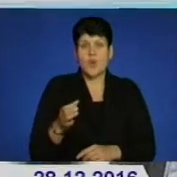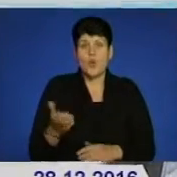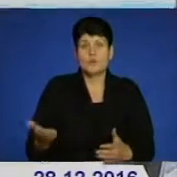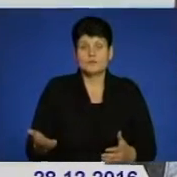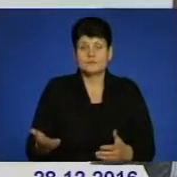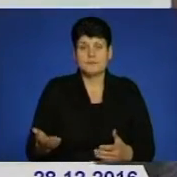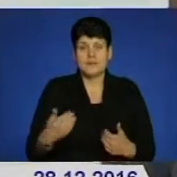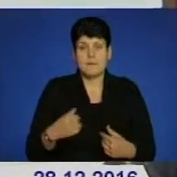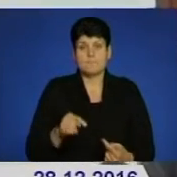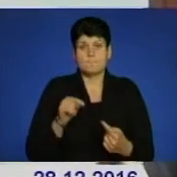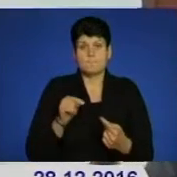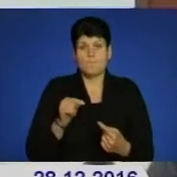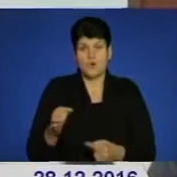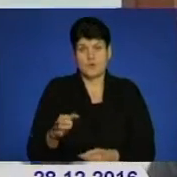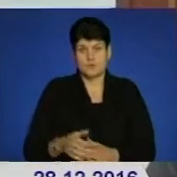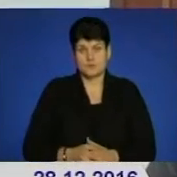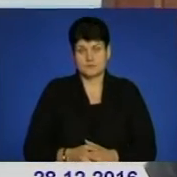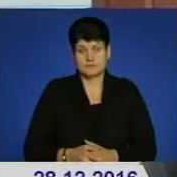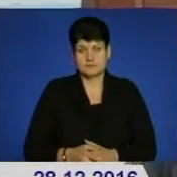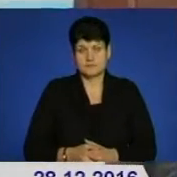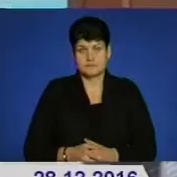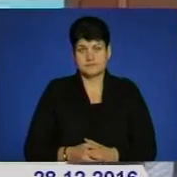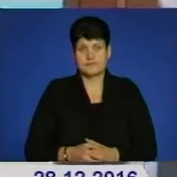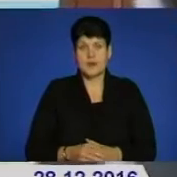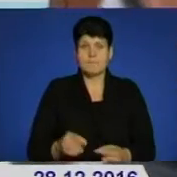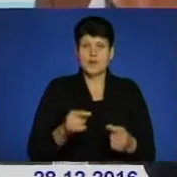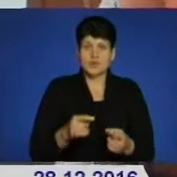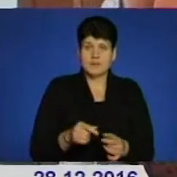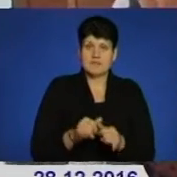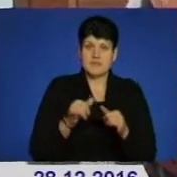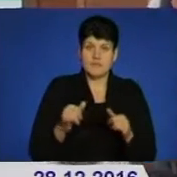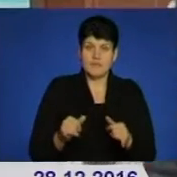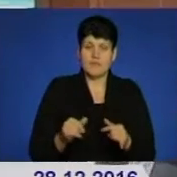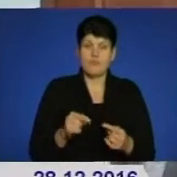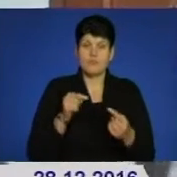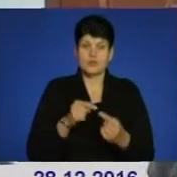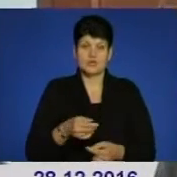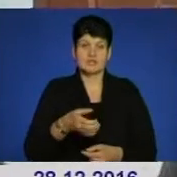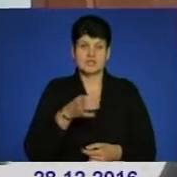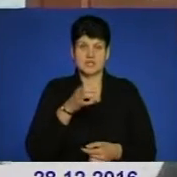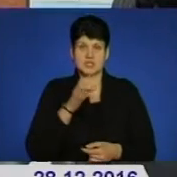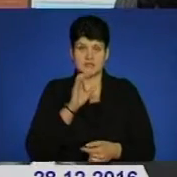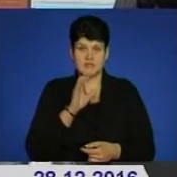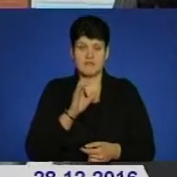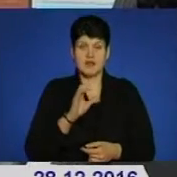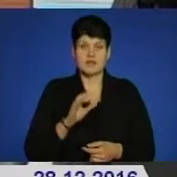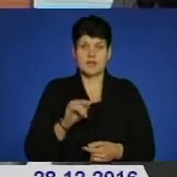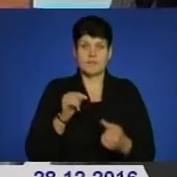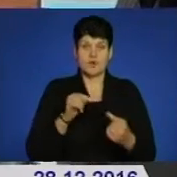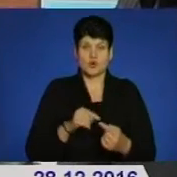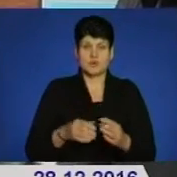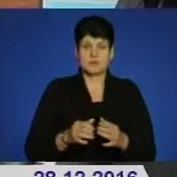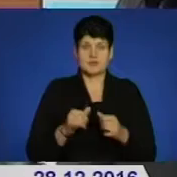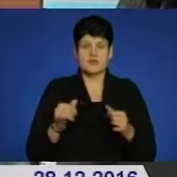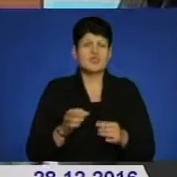свята... Я проти алкоголю. Взагалі. Проти підняття чи проти вживання? Проти вживання і проти підняття. Від цього нічого не